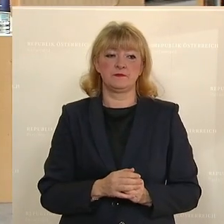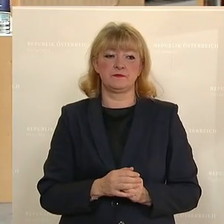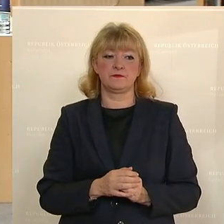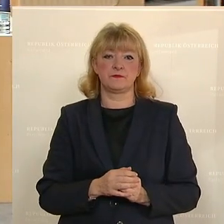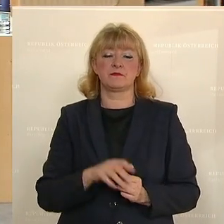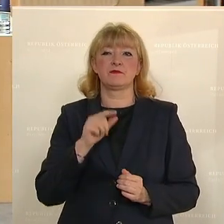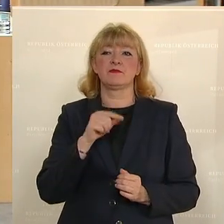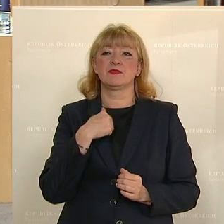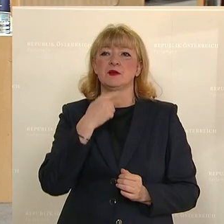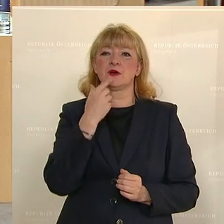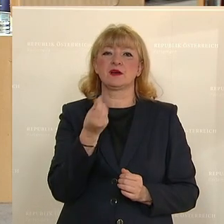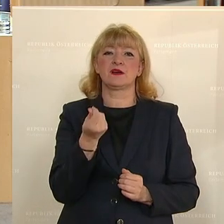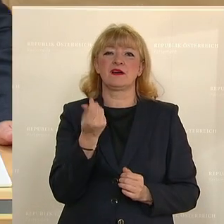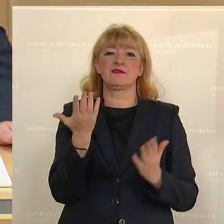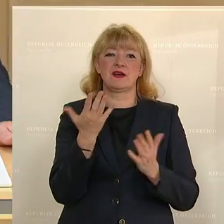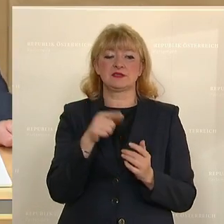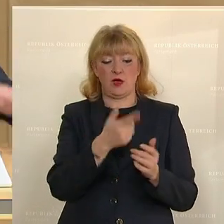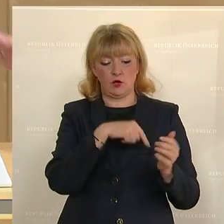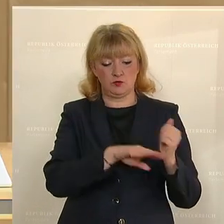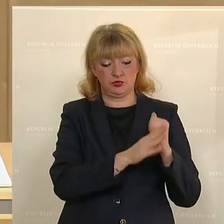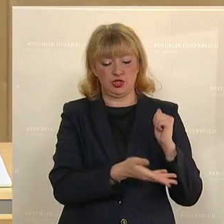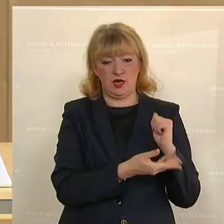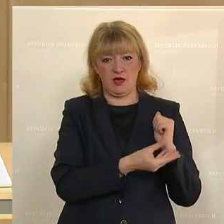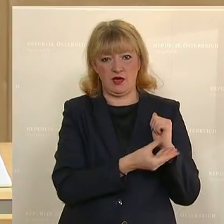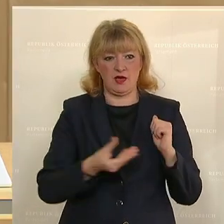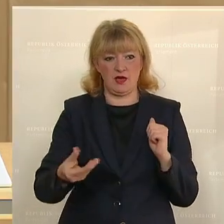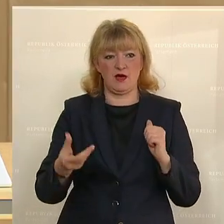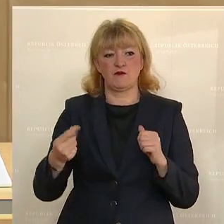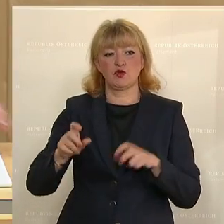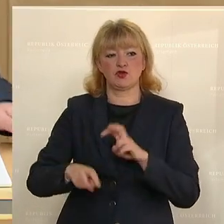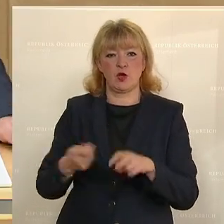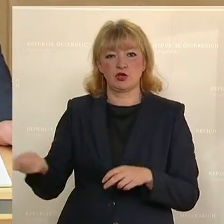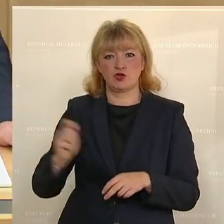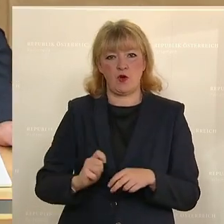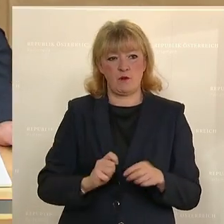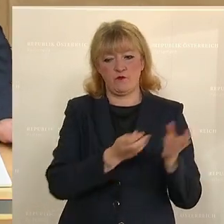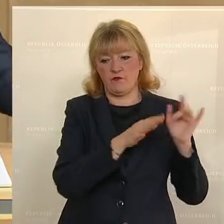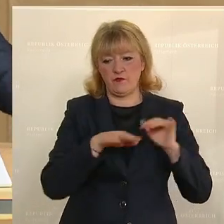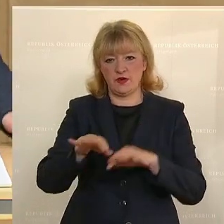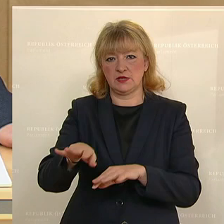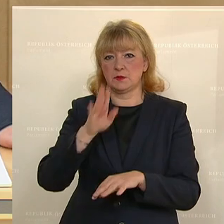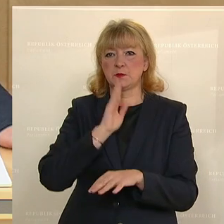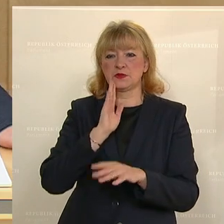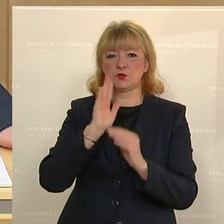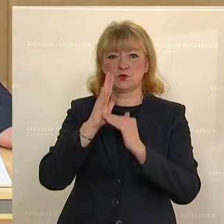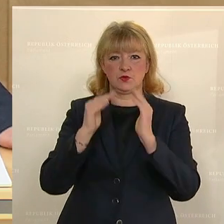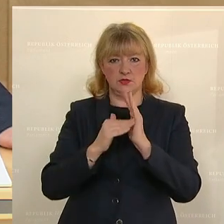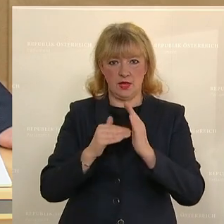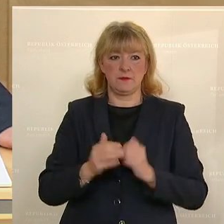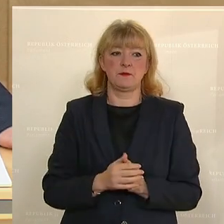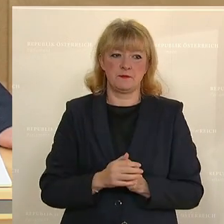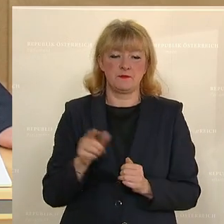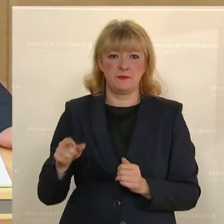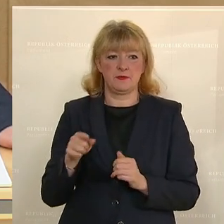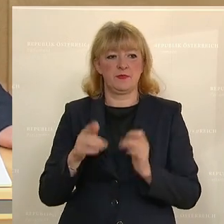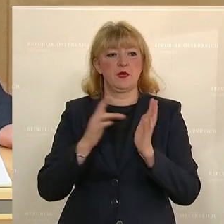jenen Mitteln aus dem Budget, die vom Steuertopf ins Pensionssystem fließen. Warum fließen Mittel